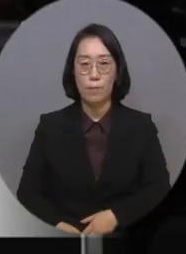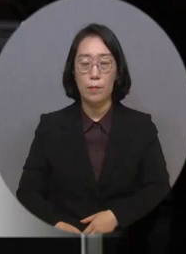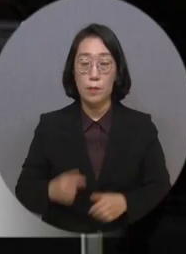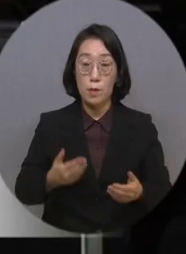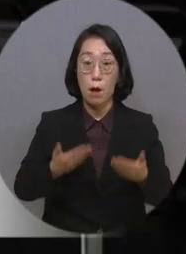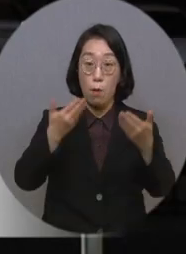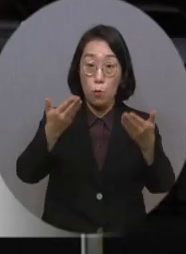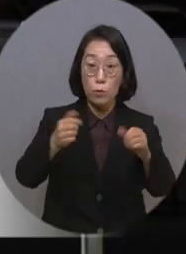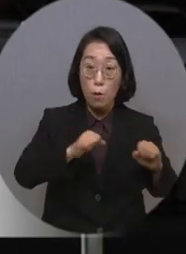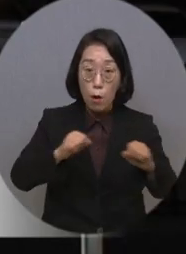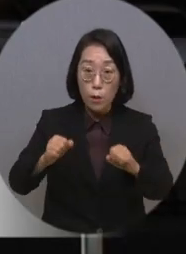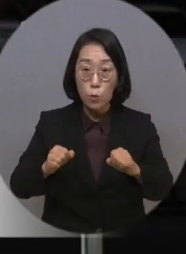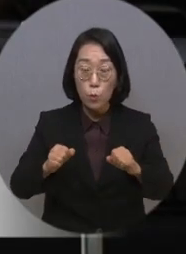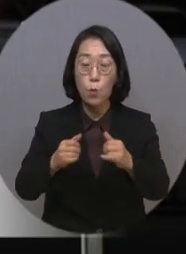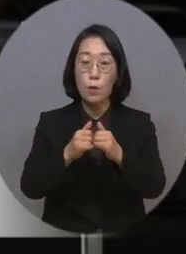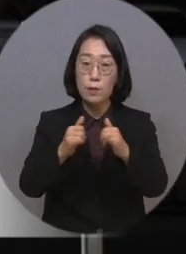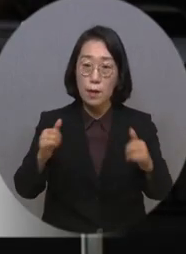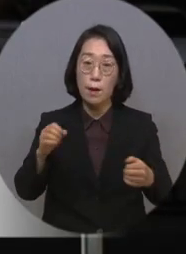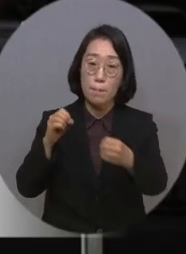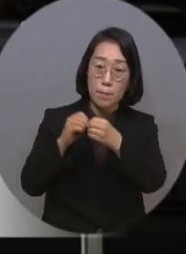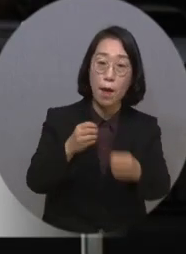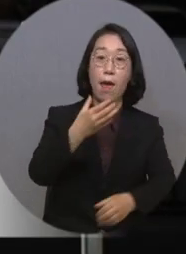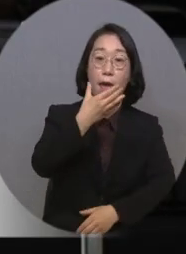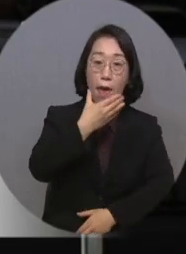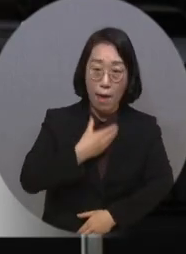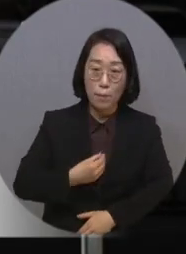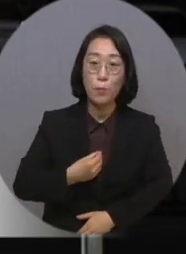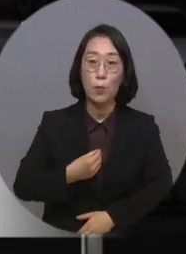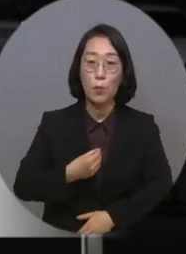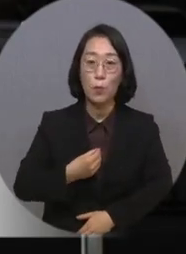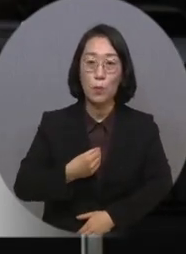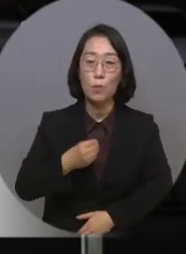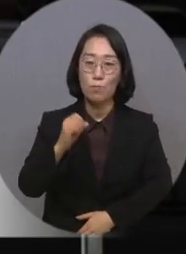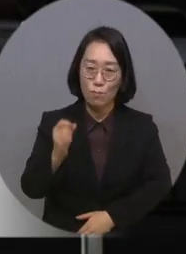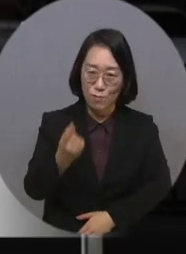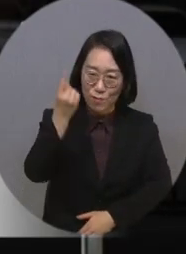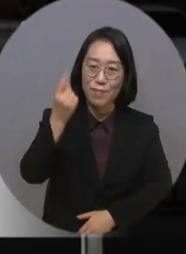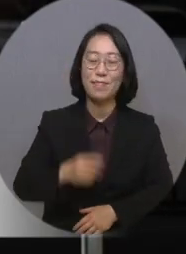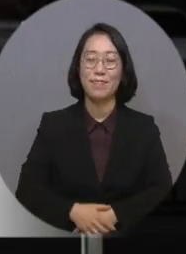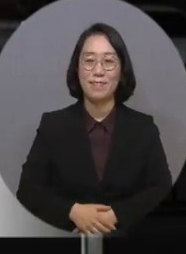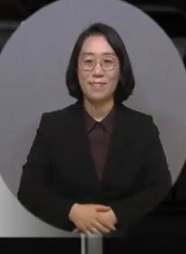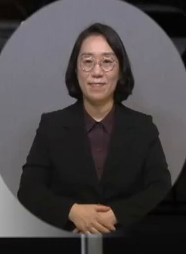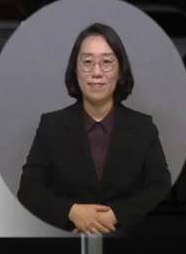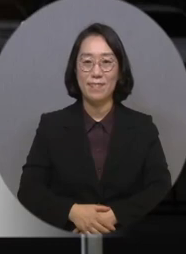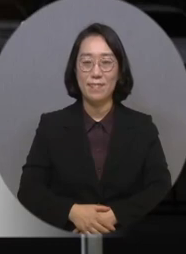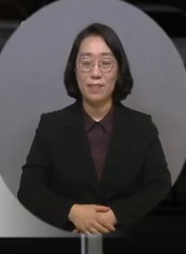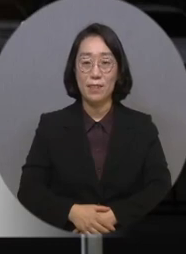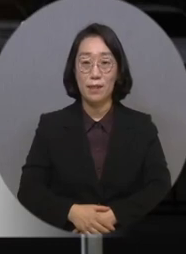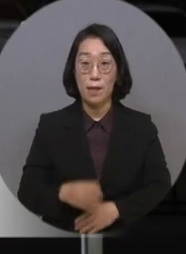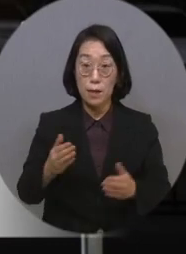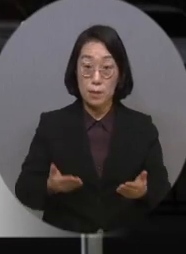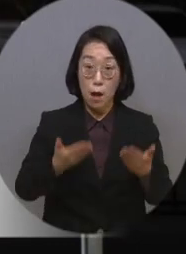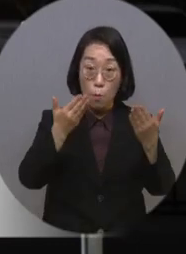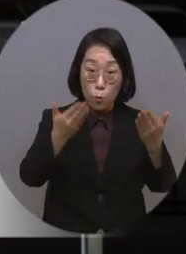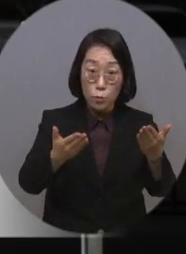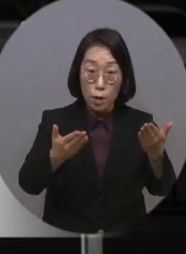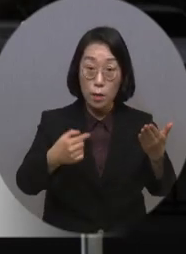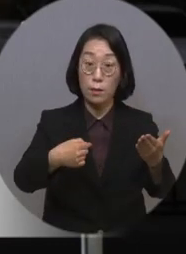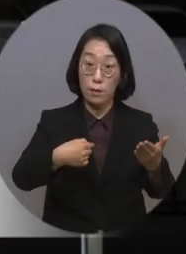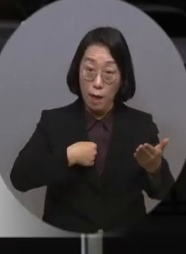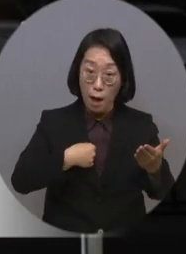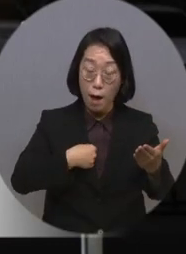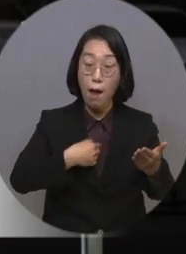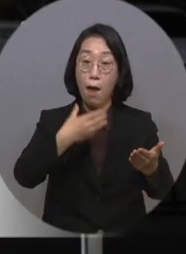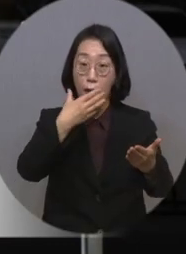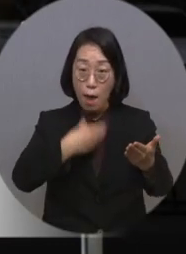자원봉사는 사람을 행복하게 하는 행복 바이러스라고 생각합니다. 자원봉사하는 사람도